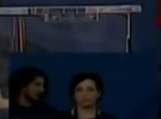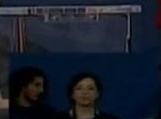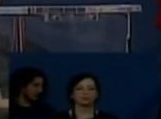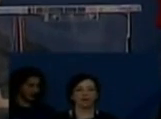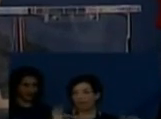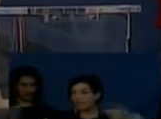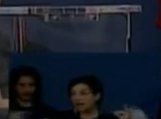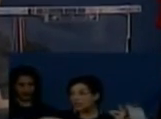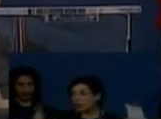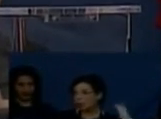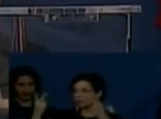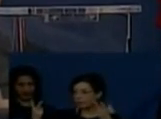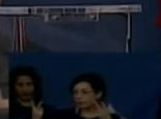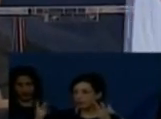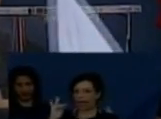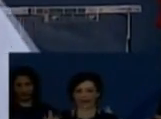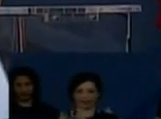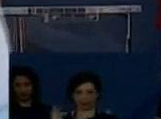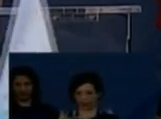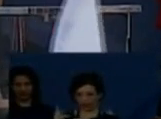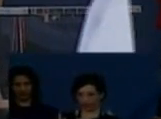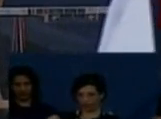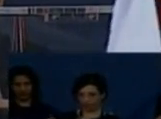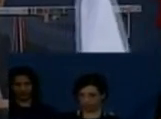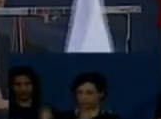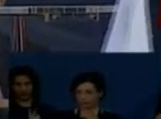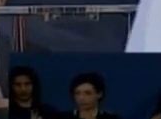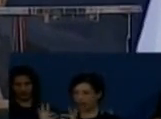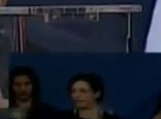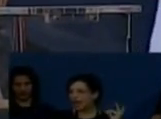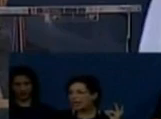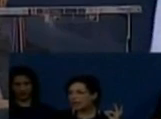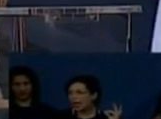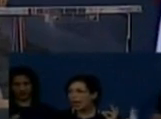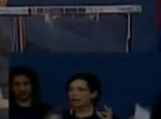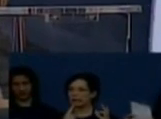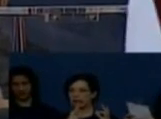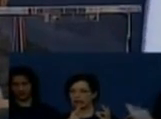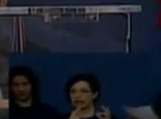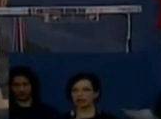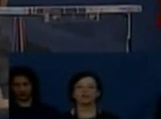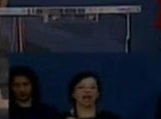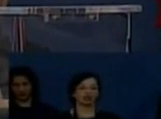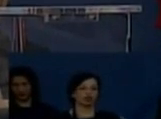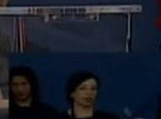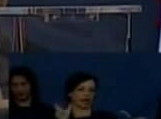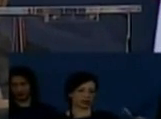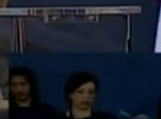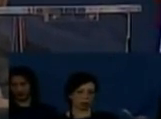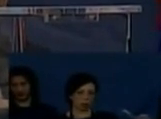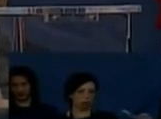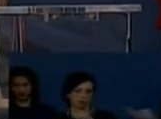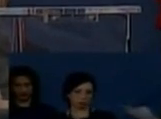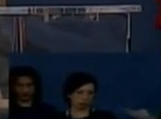casualmente trovato su internet, di un cittadino che non è né deputato, né ministro,